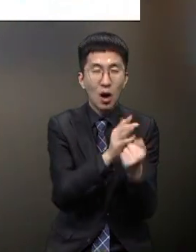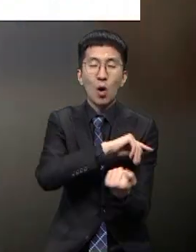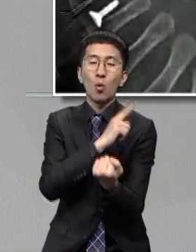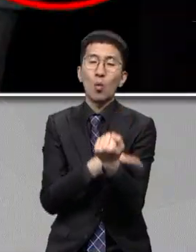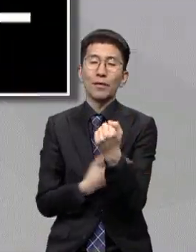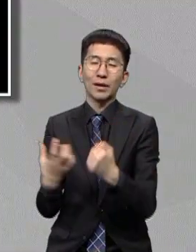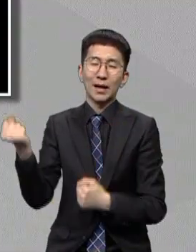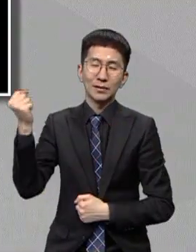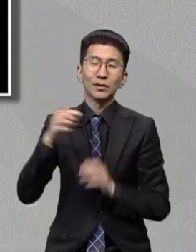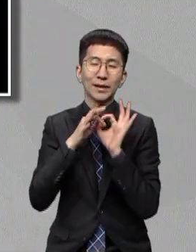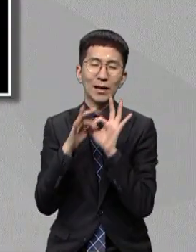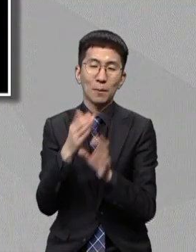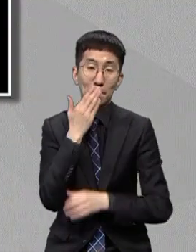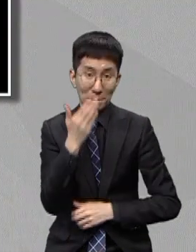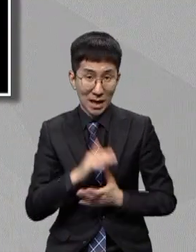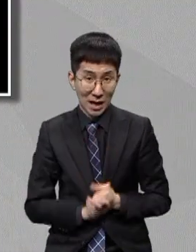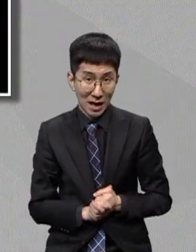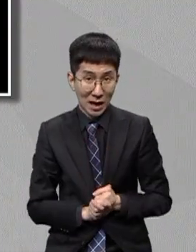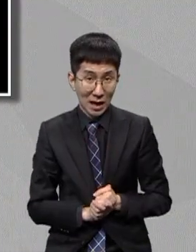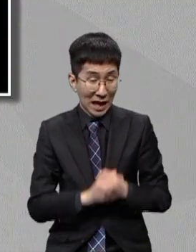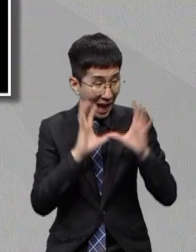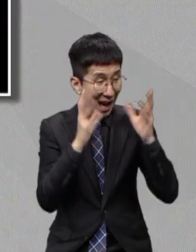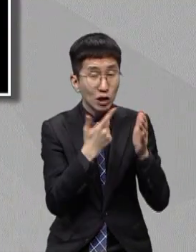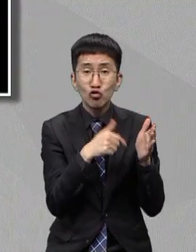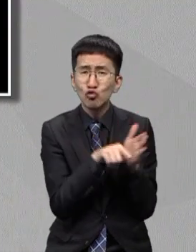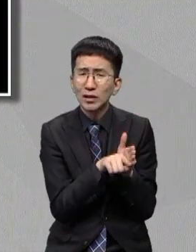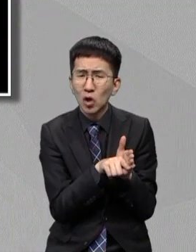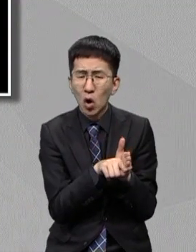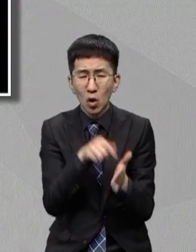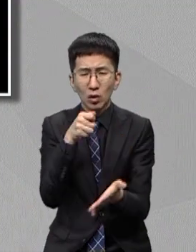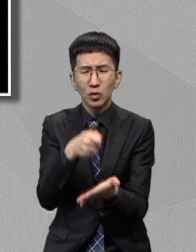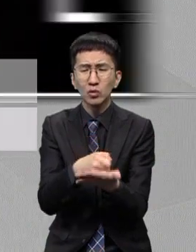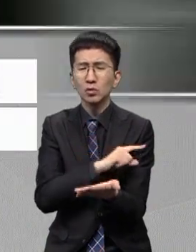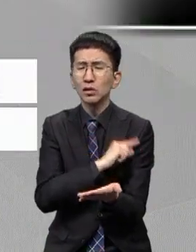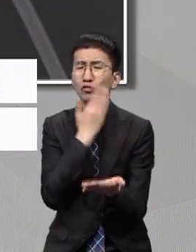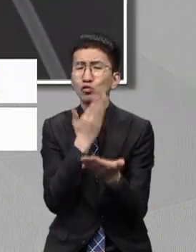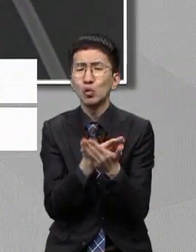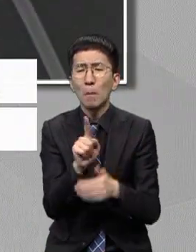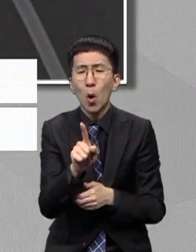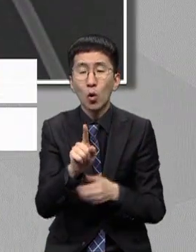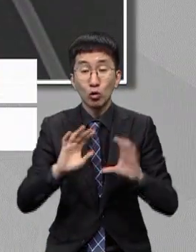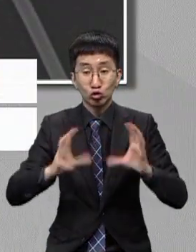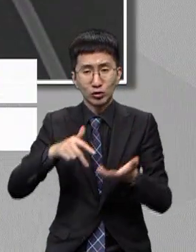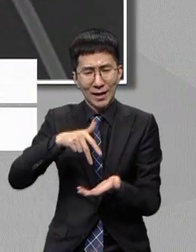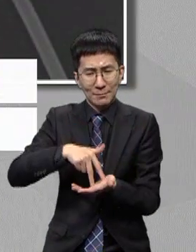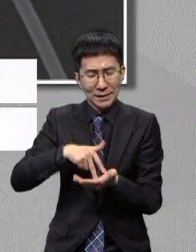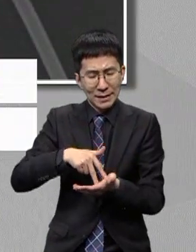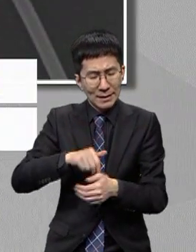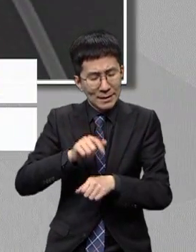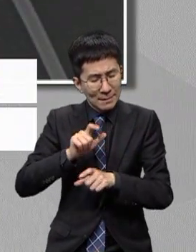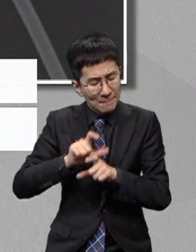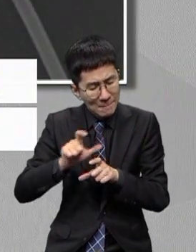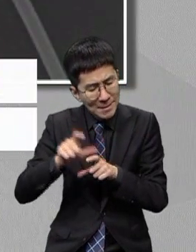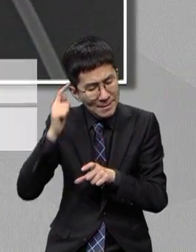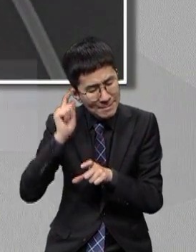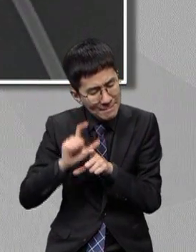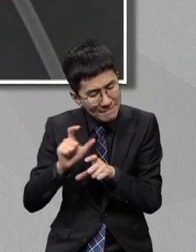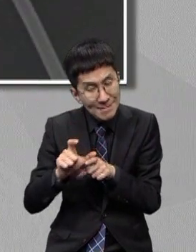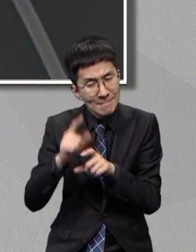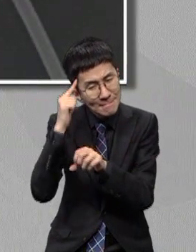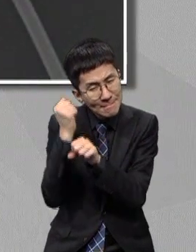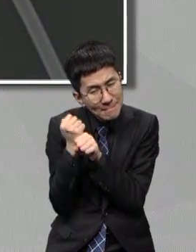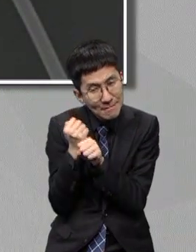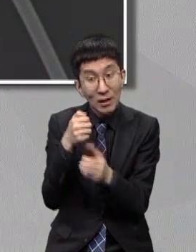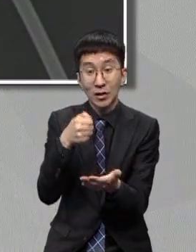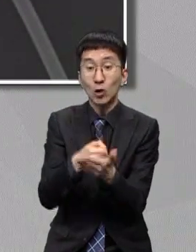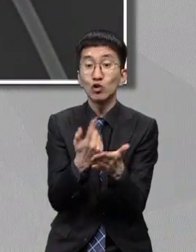높습니다. 아이의 장래를 생각해 어떤 결정이 최선인지 국가기관이 학대 사례를 면밀히 분석해 판단할 수